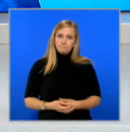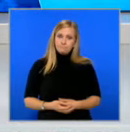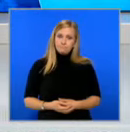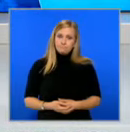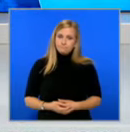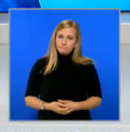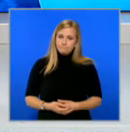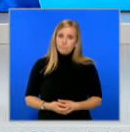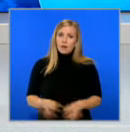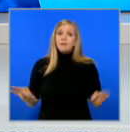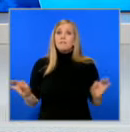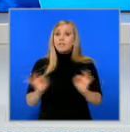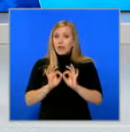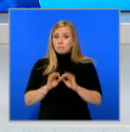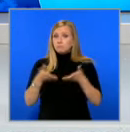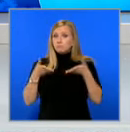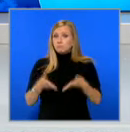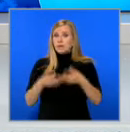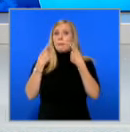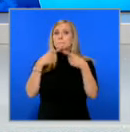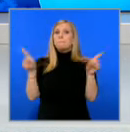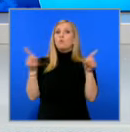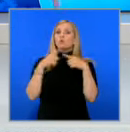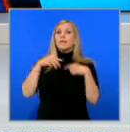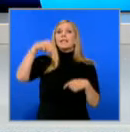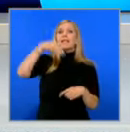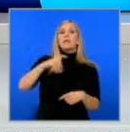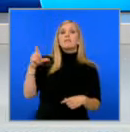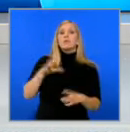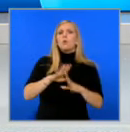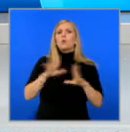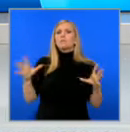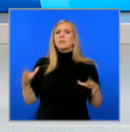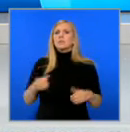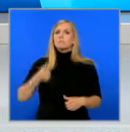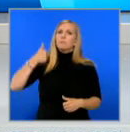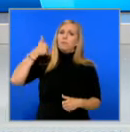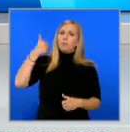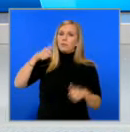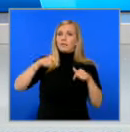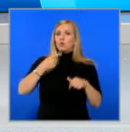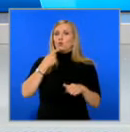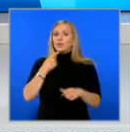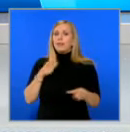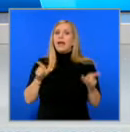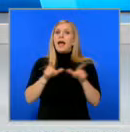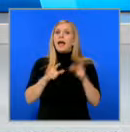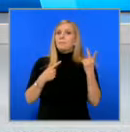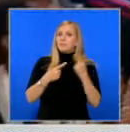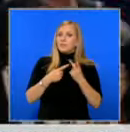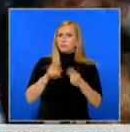софия финалът днес е с музика тейлър суифт е големият победител на тазигодина награди на mtv